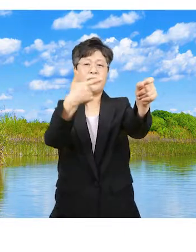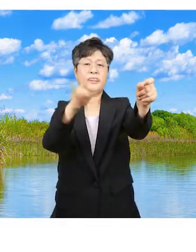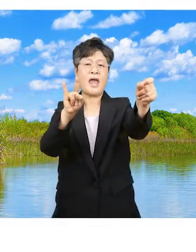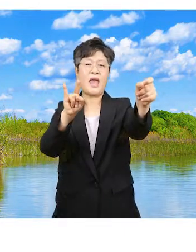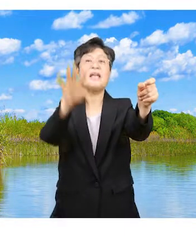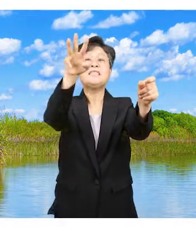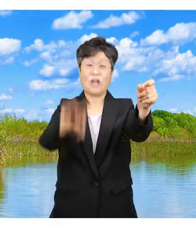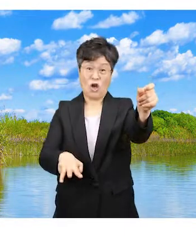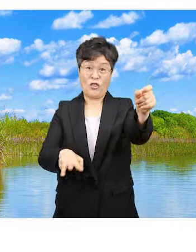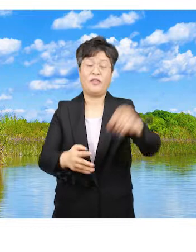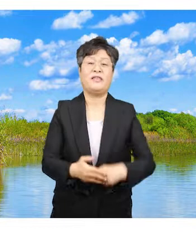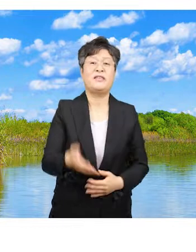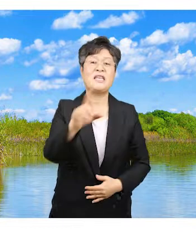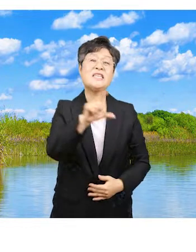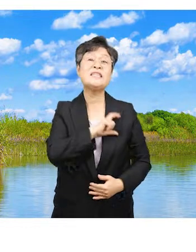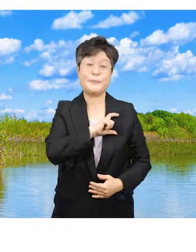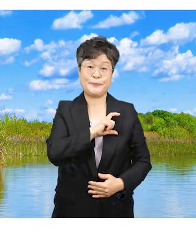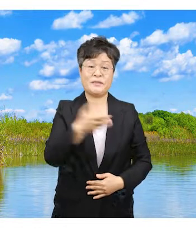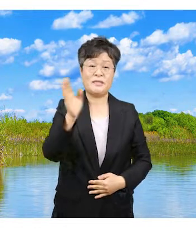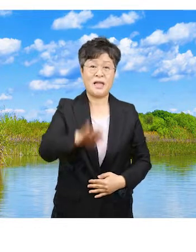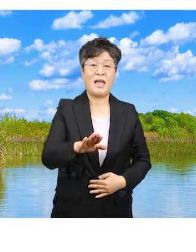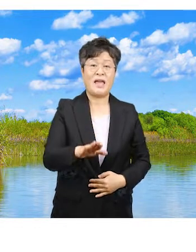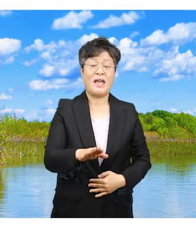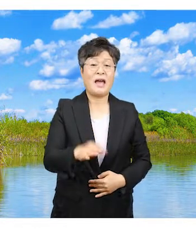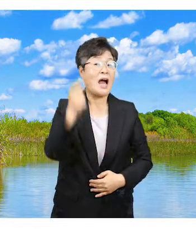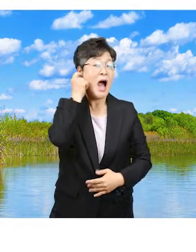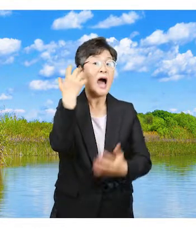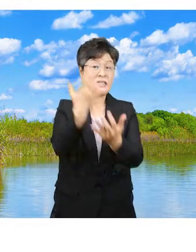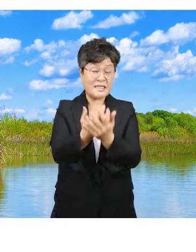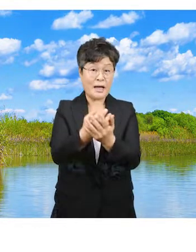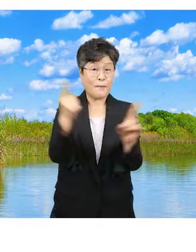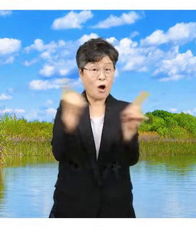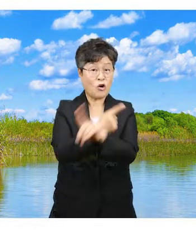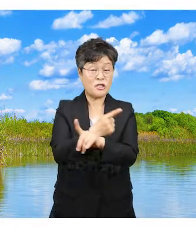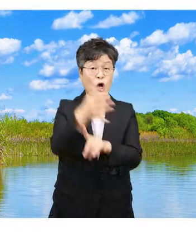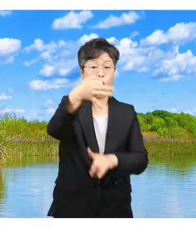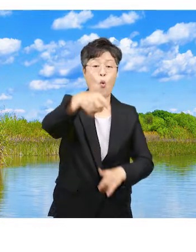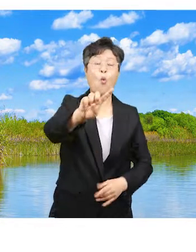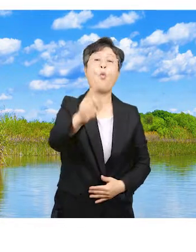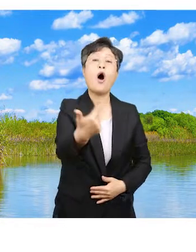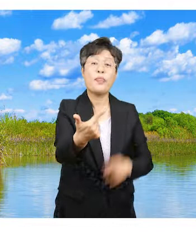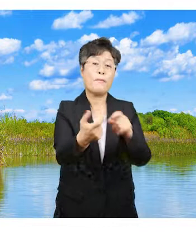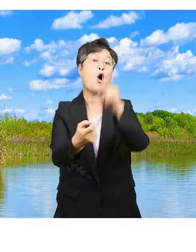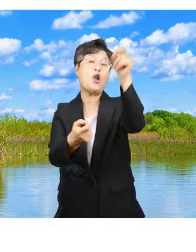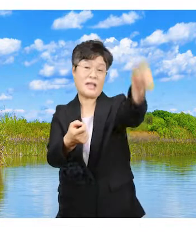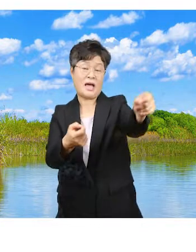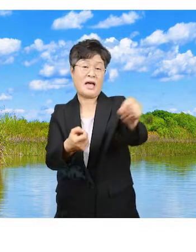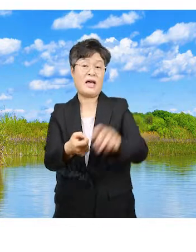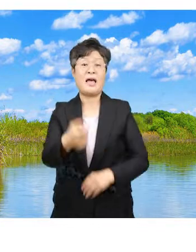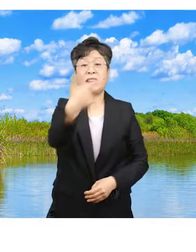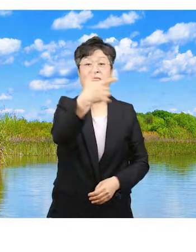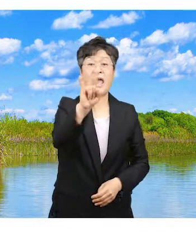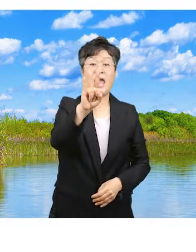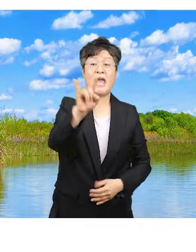이렇게 불렀는데 이 천 이름을 한자식으로 바꾸니까 멀 원자 쓰고 그리고 내 천